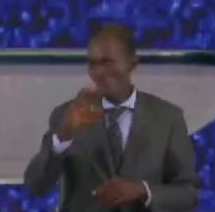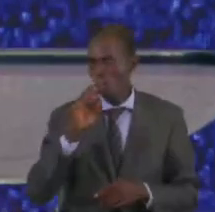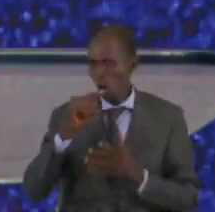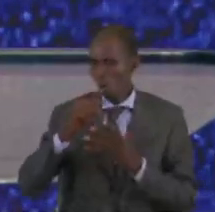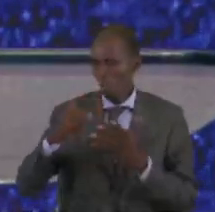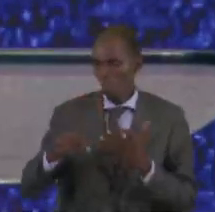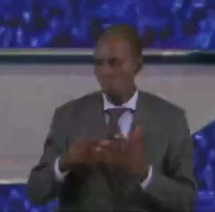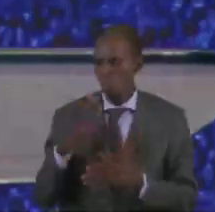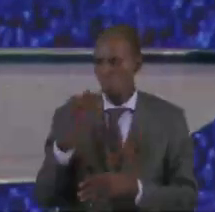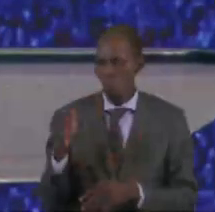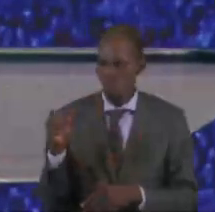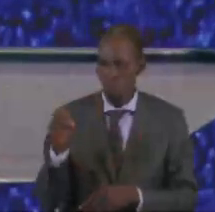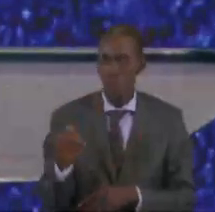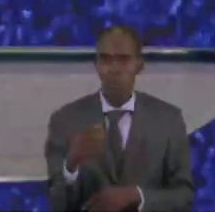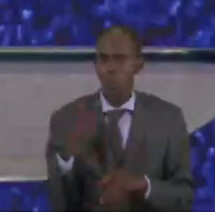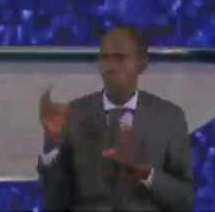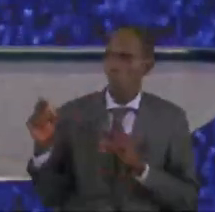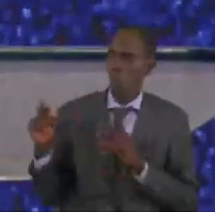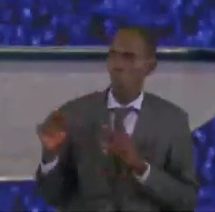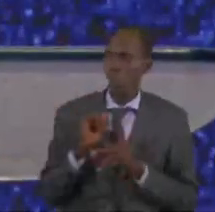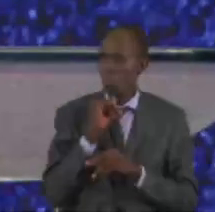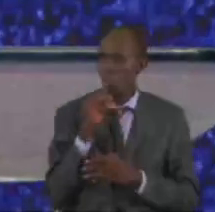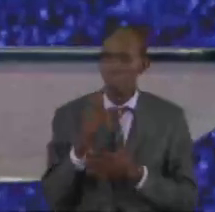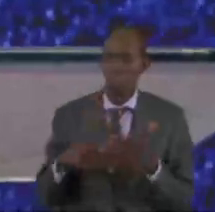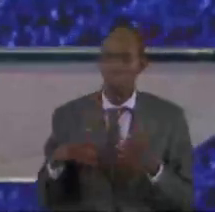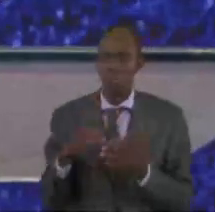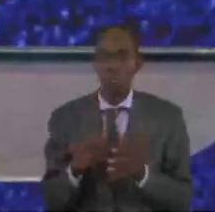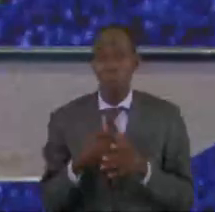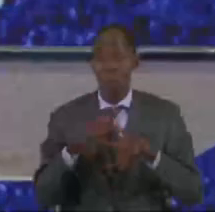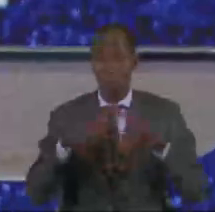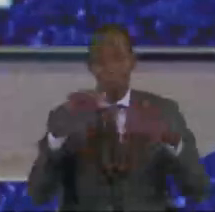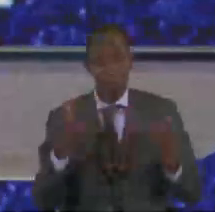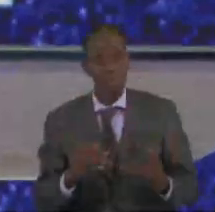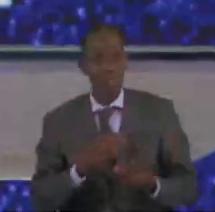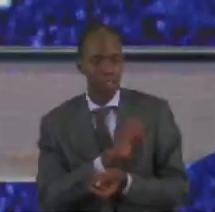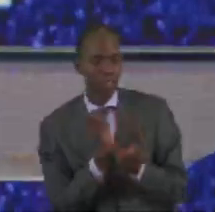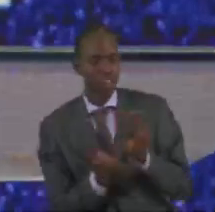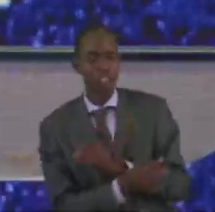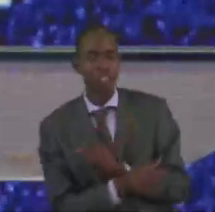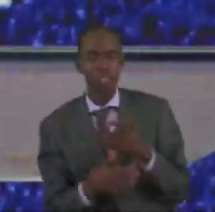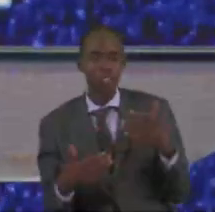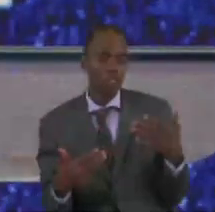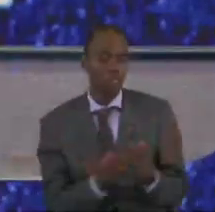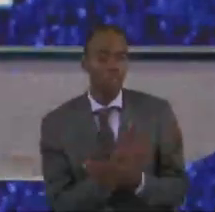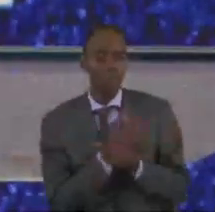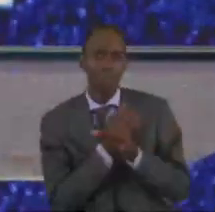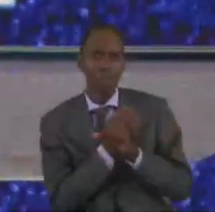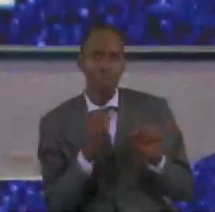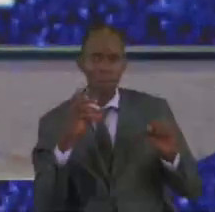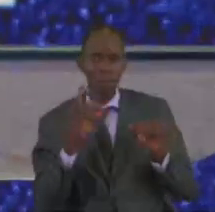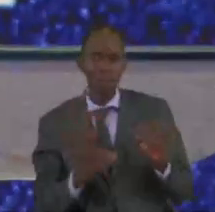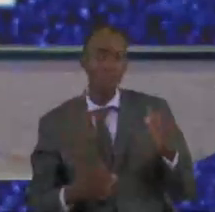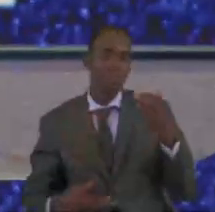es l'un d'eux. Je ne sais de quoi tu parles, hein. Mais maintenant, sauvé,